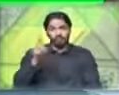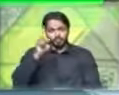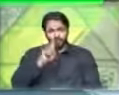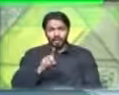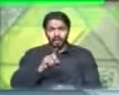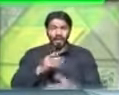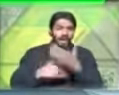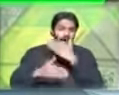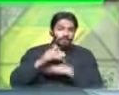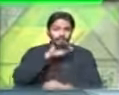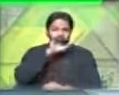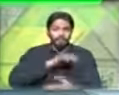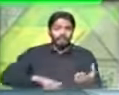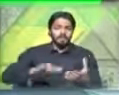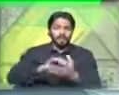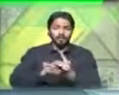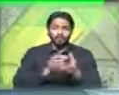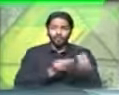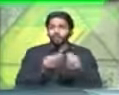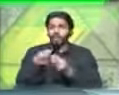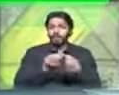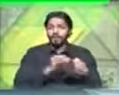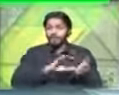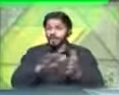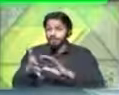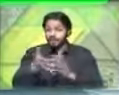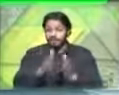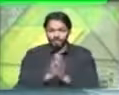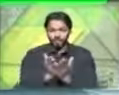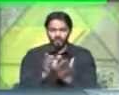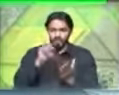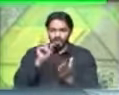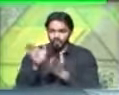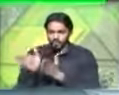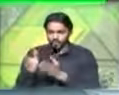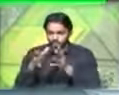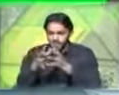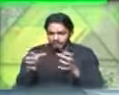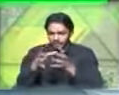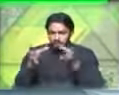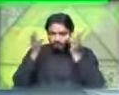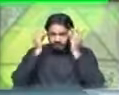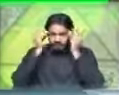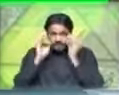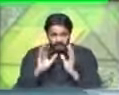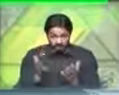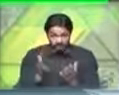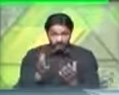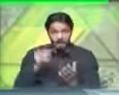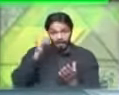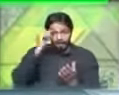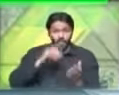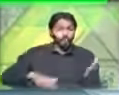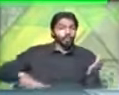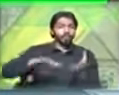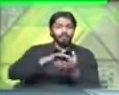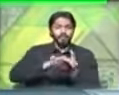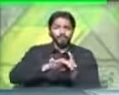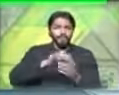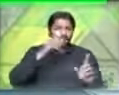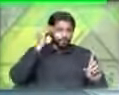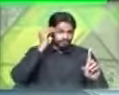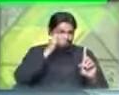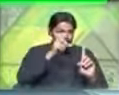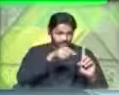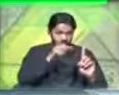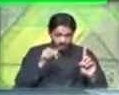الصحابة عليهم رضوان الله يتعاملون مع فهم النصوص؟ وهل ثبت عنهم سوء فهم أم لا؟ كلهم كانوا يفهمون النصوص